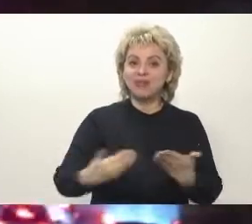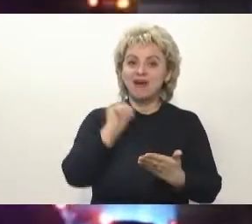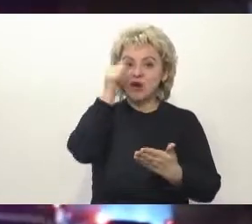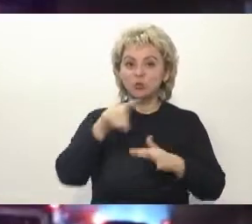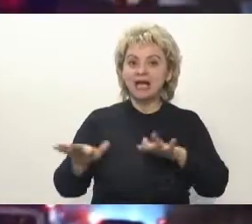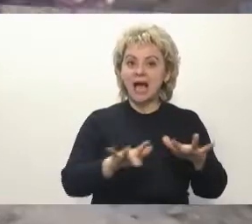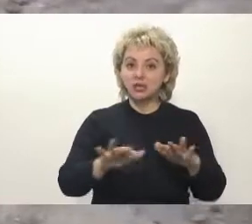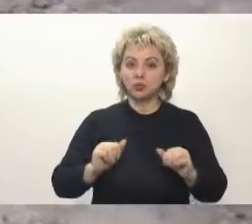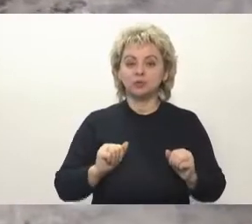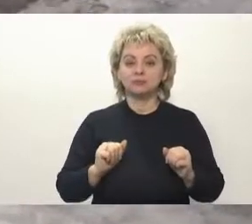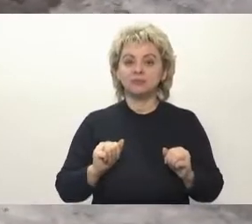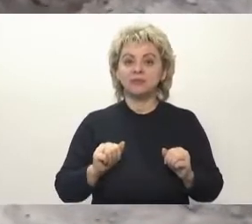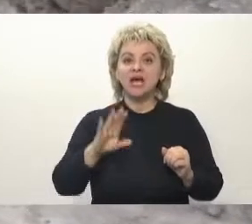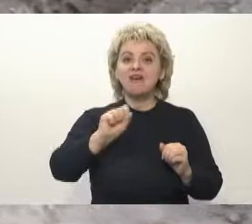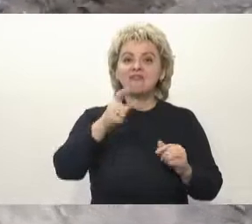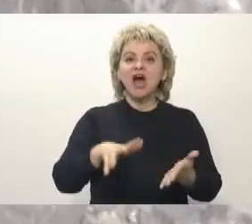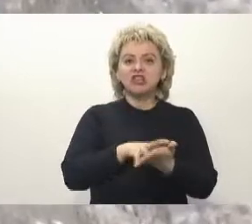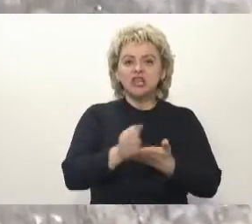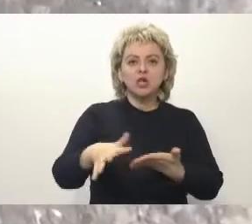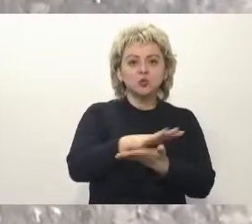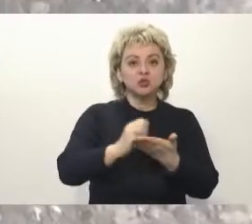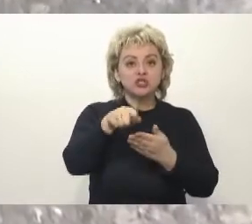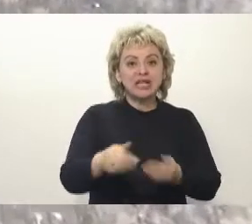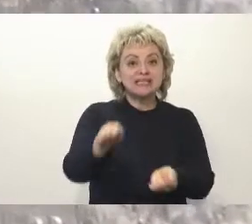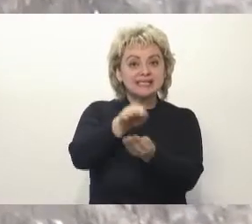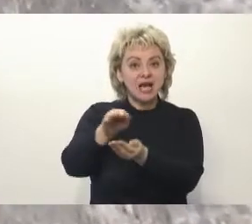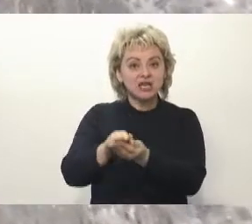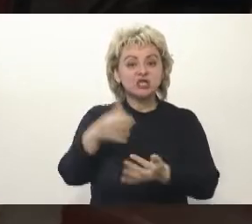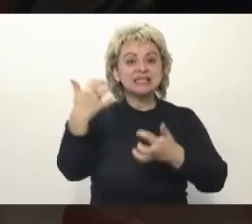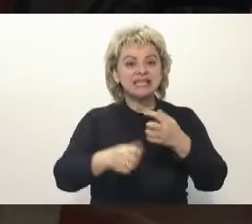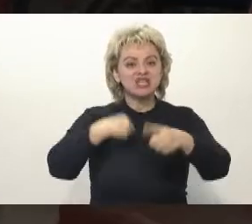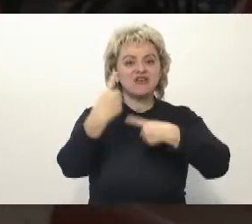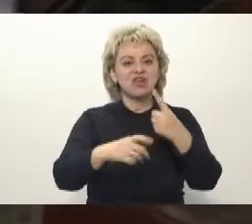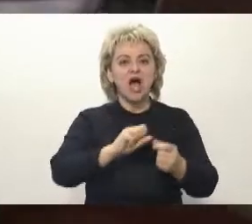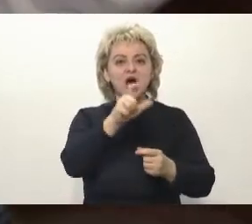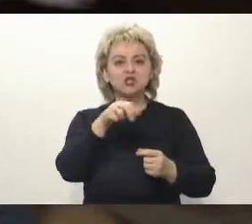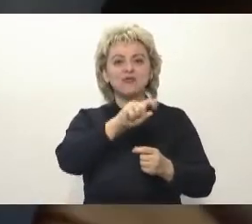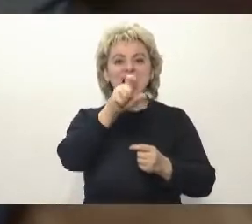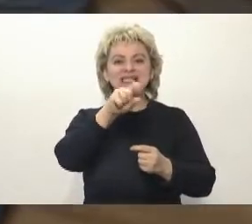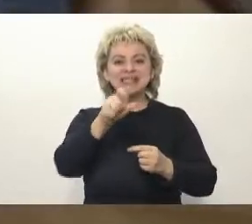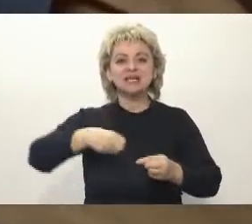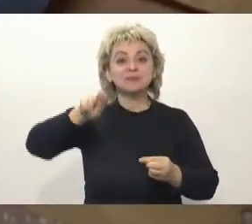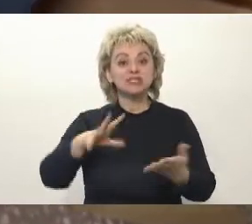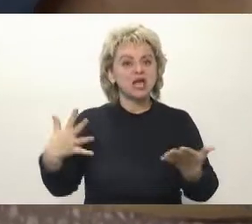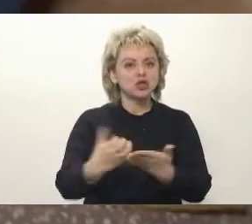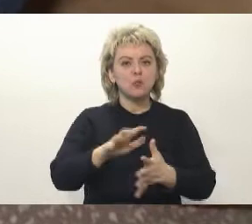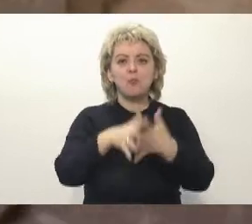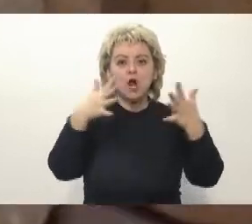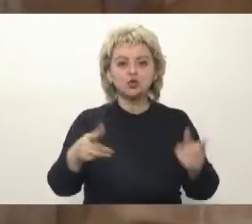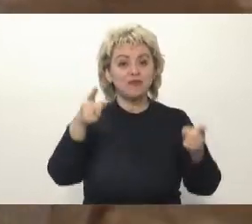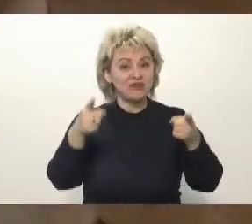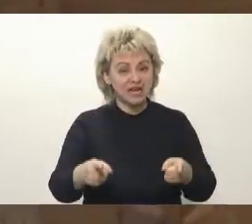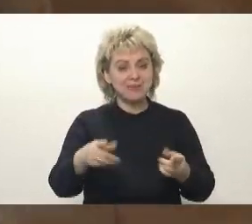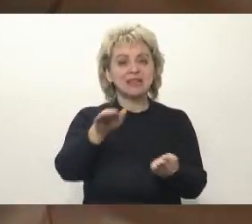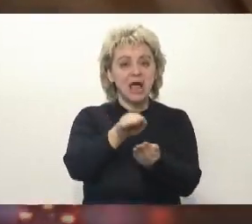каникул. Вандалы крушили захоронения и в средние века. В Азове-Озаке археологи нашли самый большой